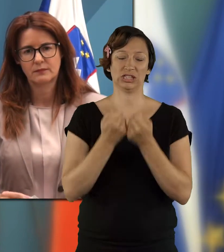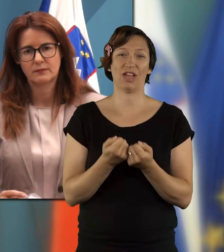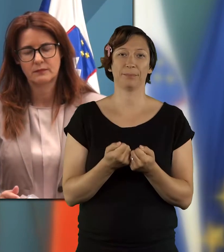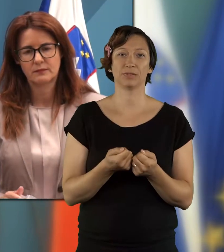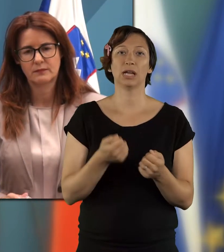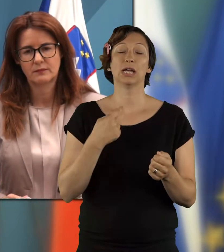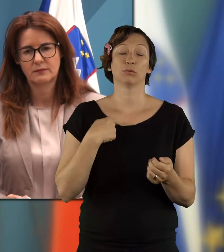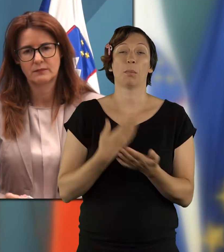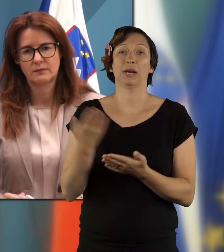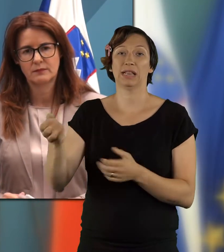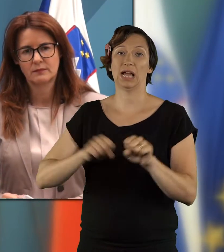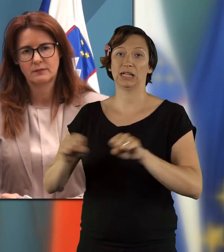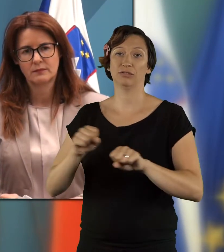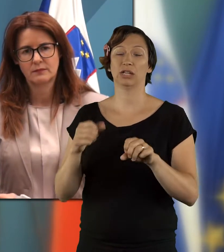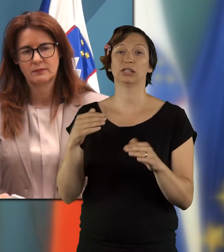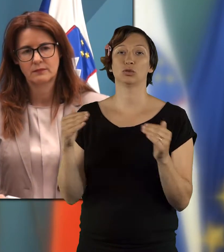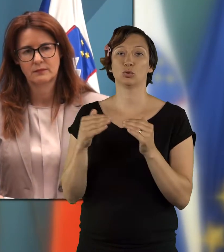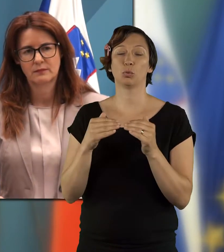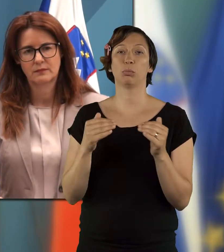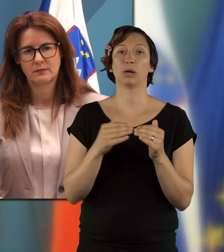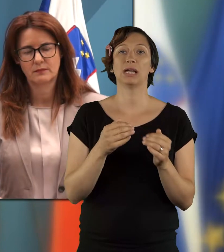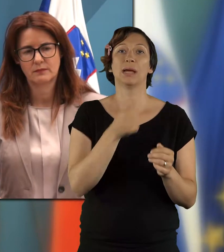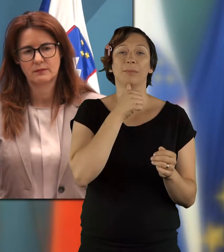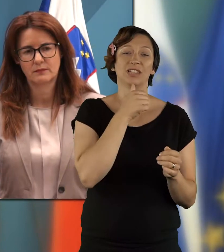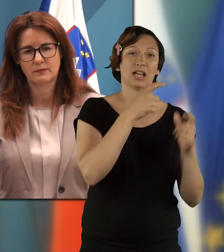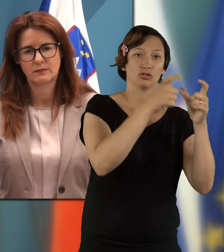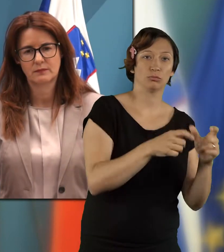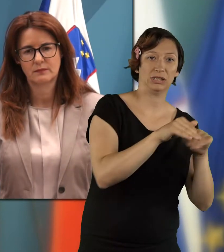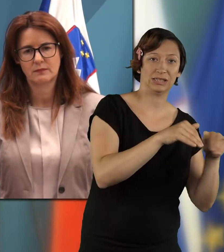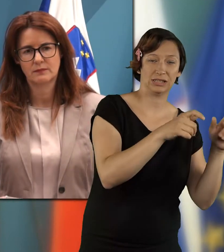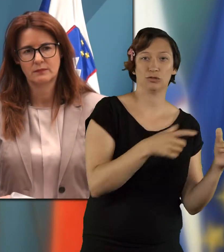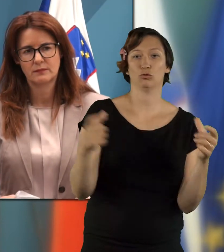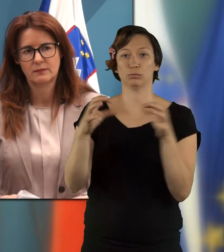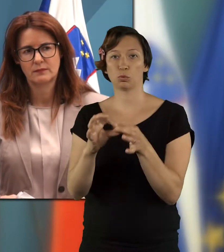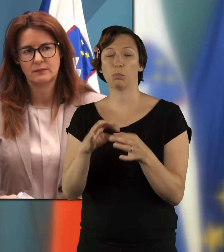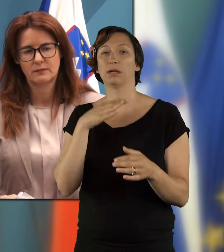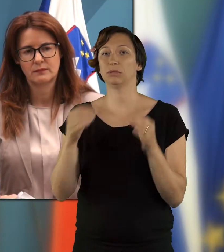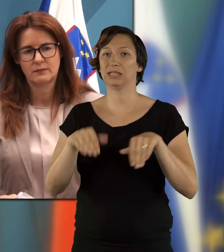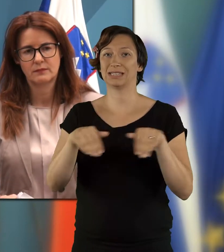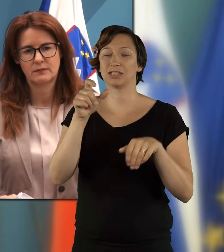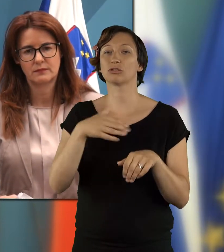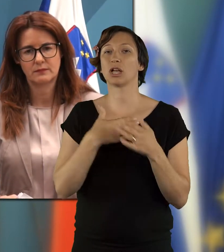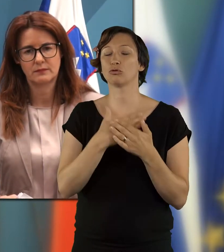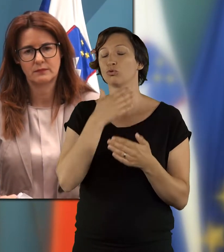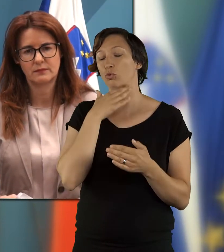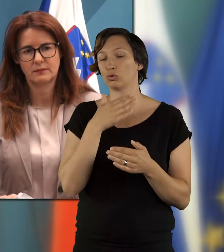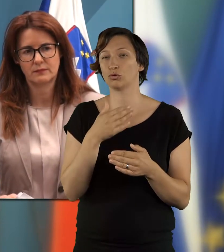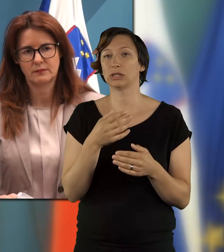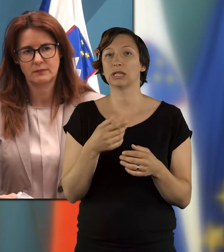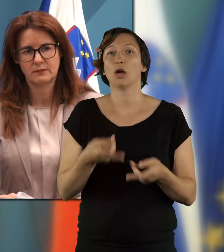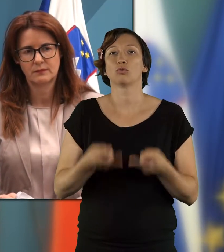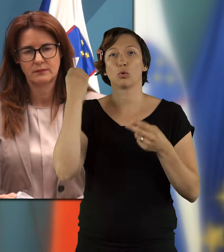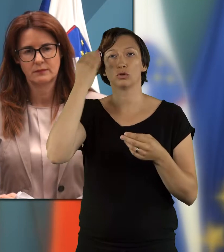tudi vladi predlagali skupaj in usklajeno z Ministrstvom za finance, da se seveda tudi na teh vzgojno-izobraževalnih